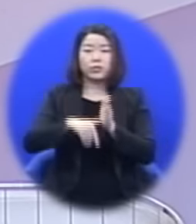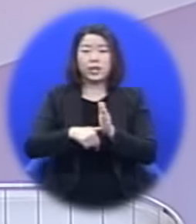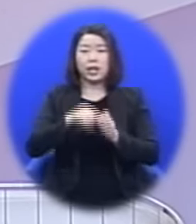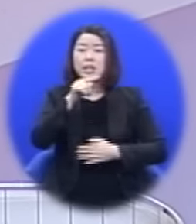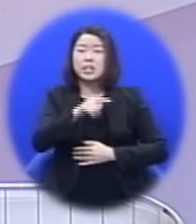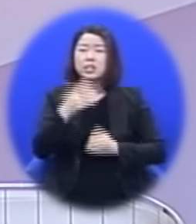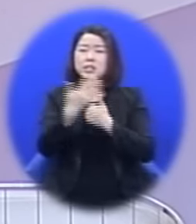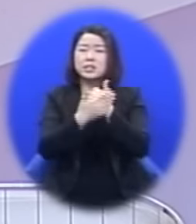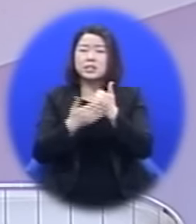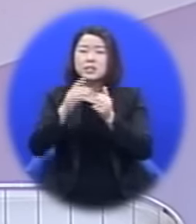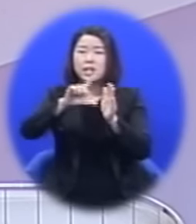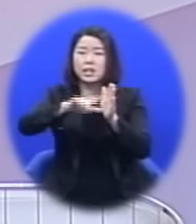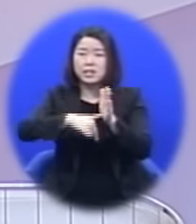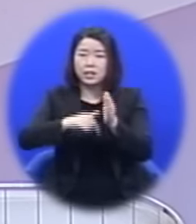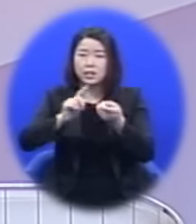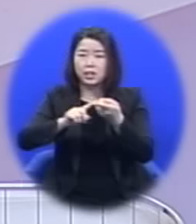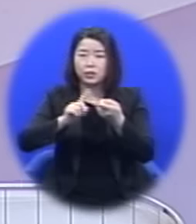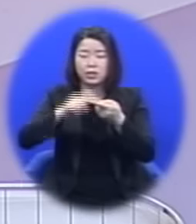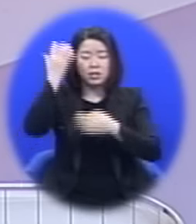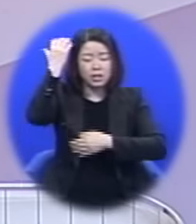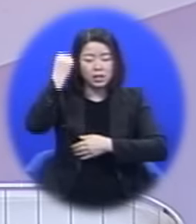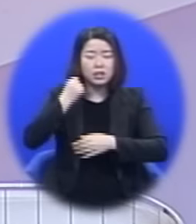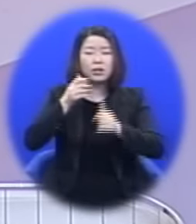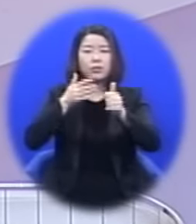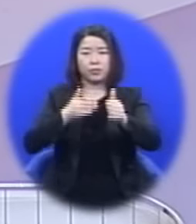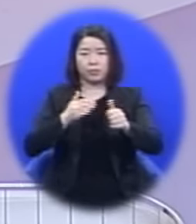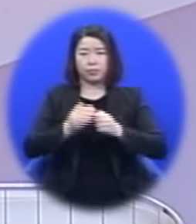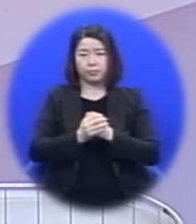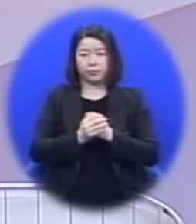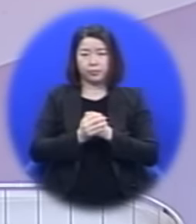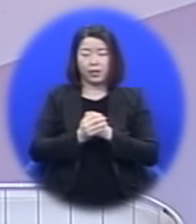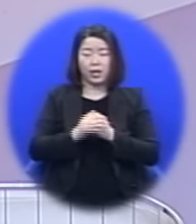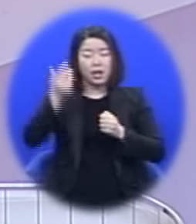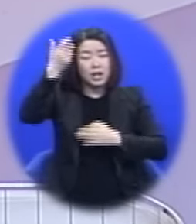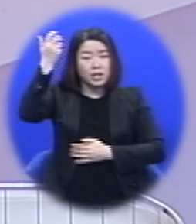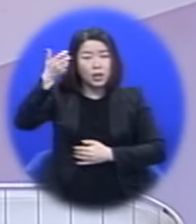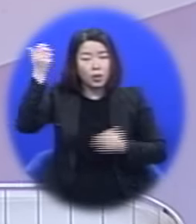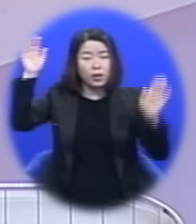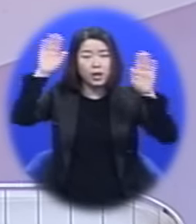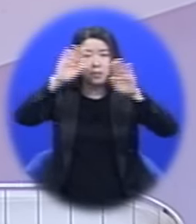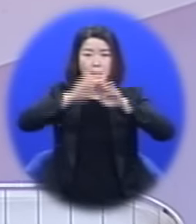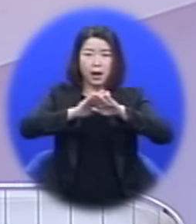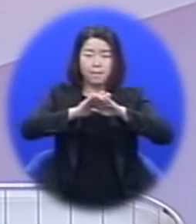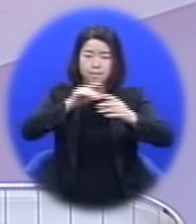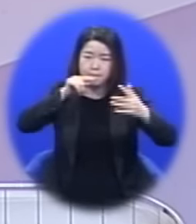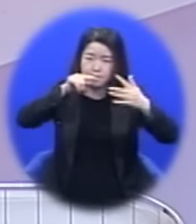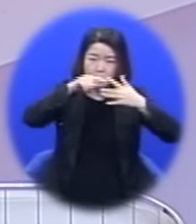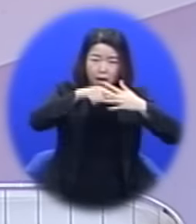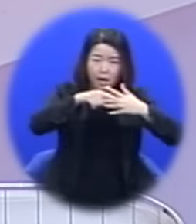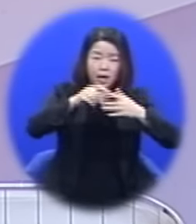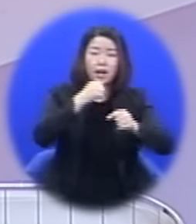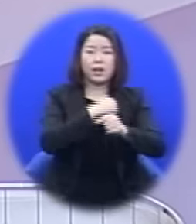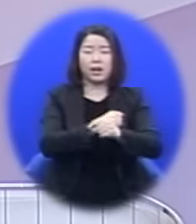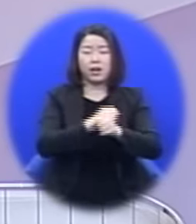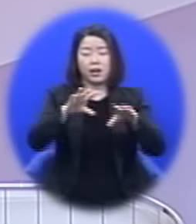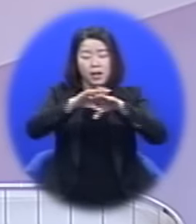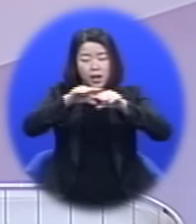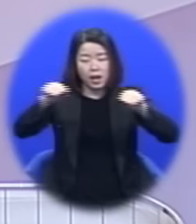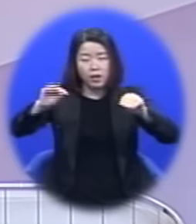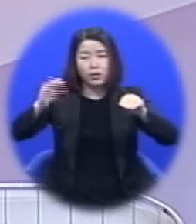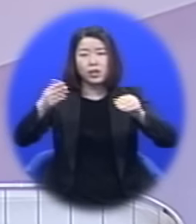이것이 은혜의 시간인 것을 기억해야 됩니다. 영혼의 밤을 통과해야만 해결되는 문제가